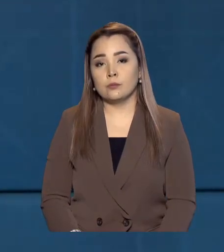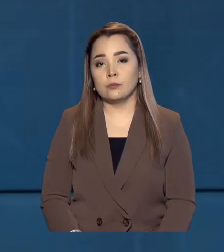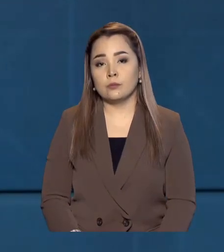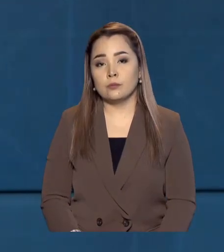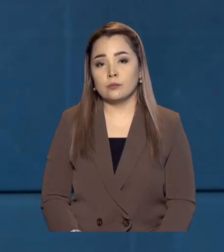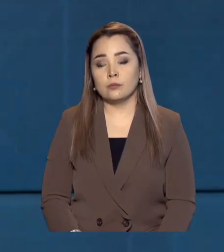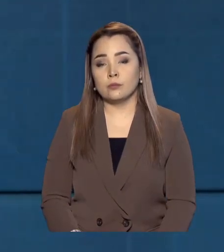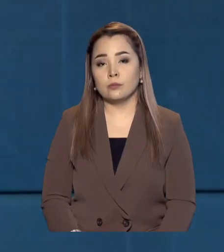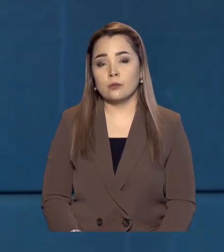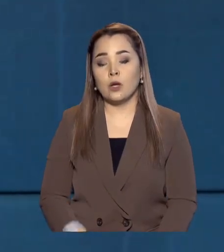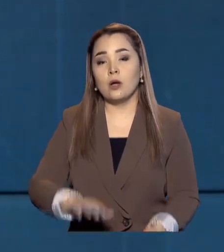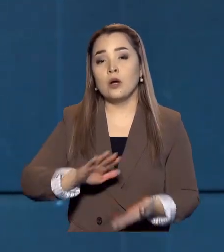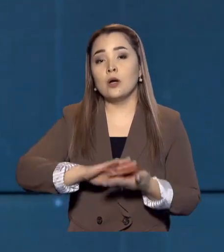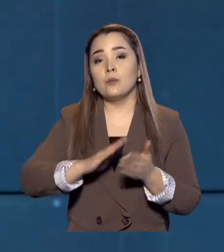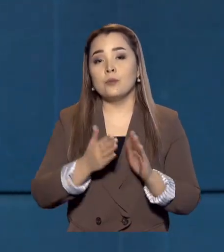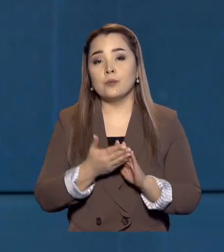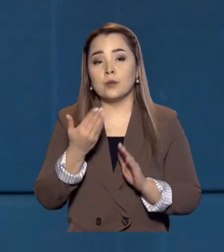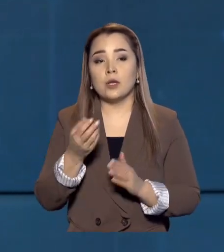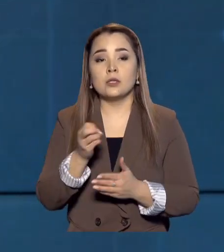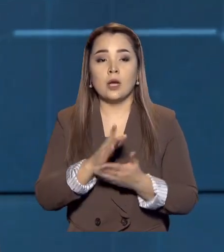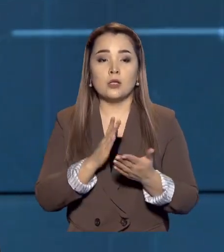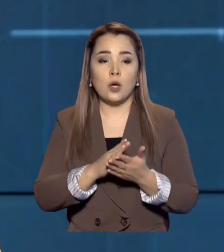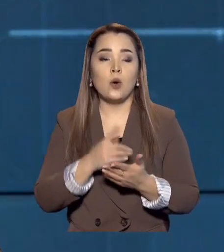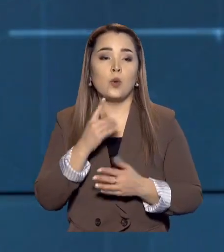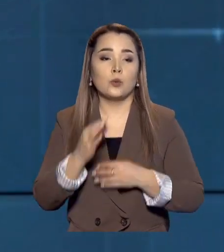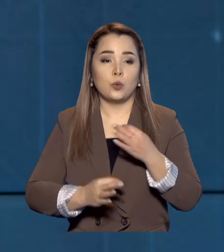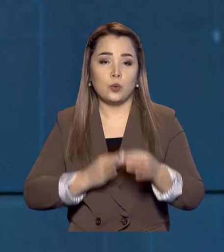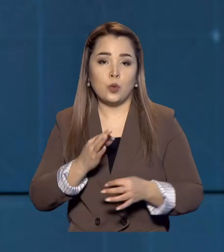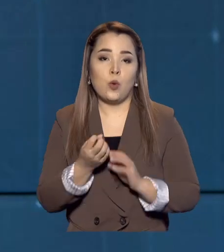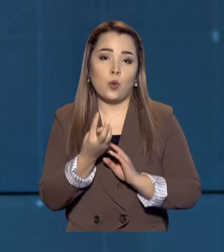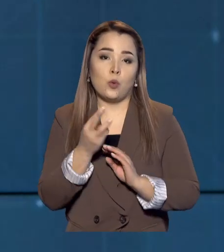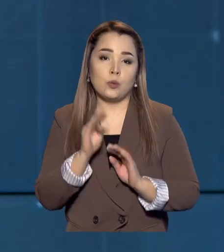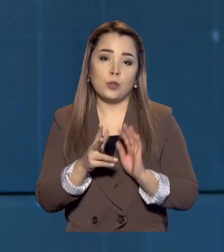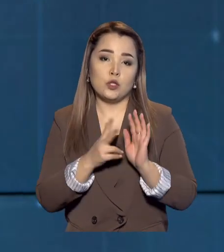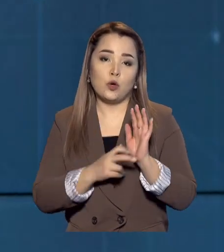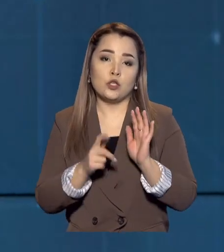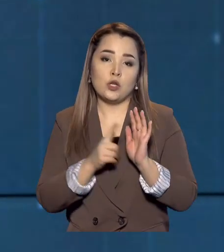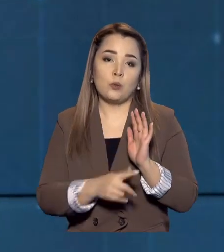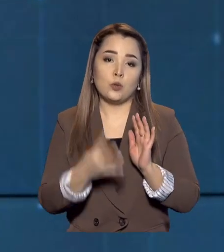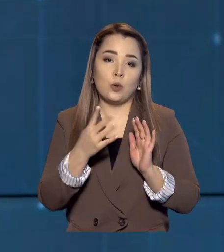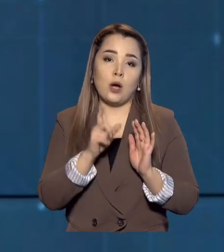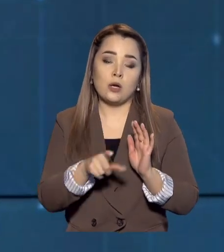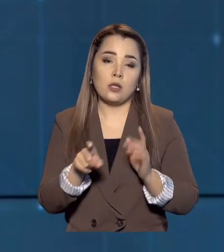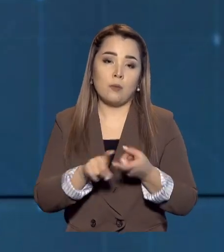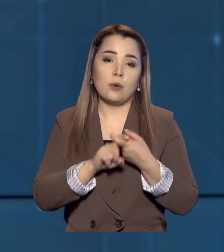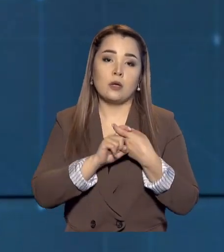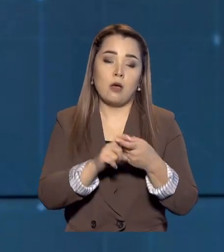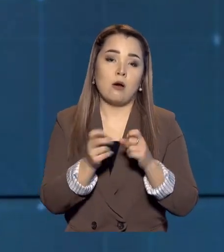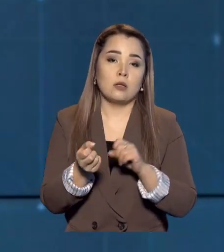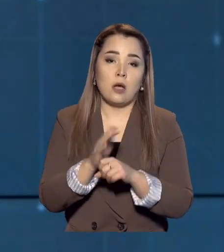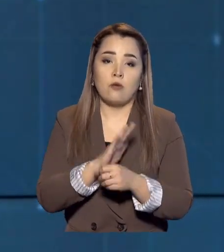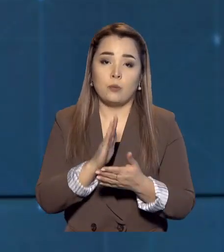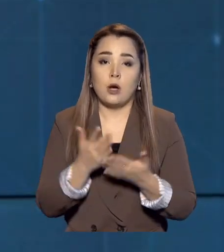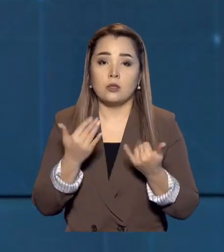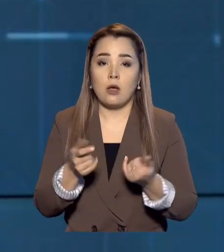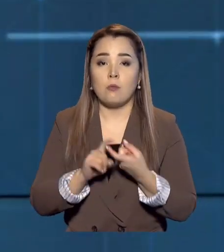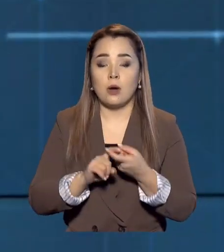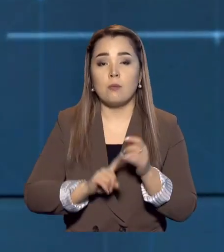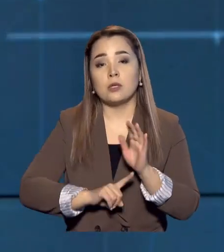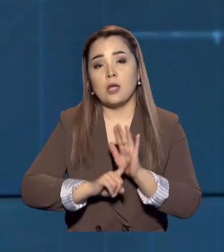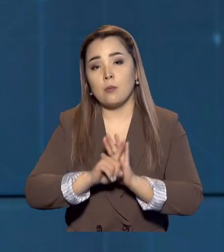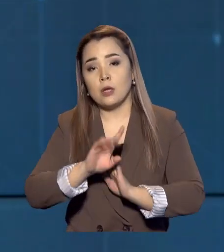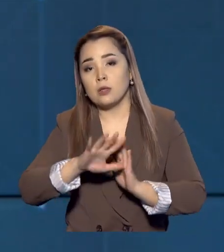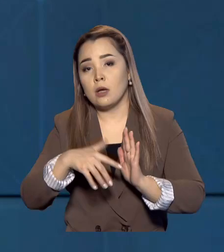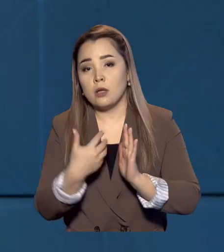Ал дәл қазір елдегі эпидахуалмен жалғастырсақ, өткен тәулікте 13874 адам коронавирус жұқтырған. Бұл пандемия